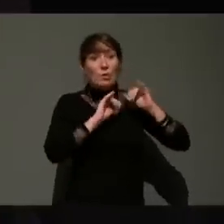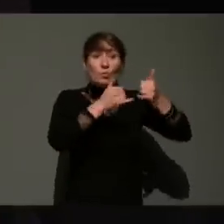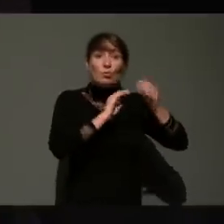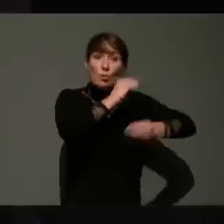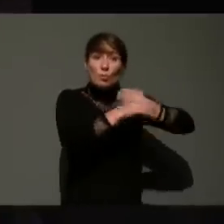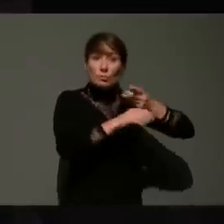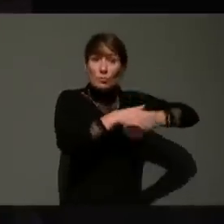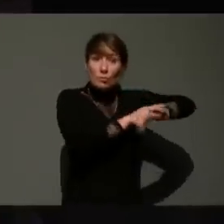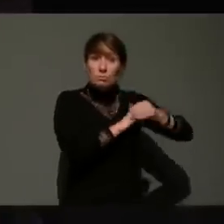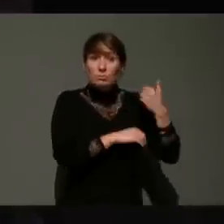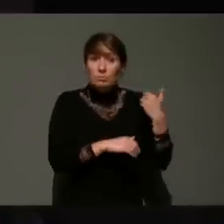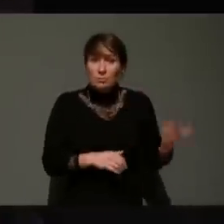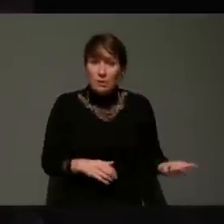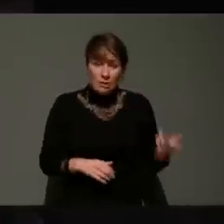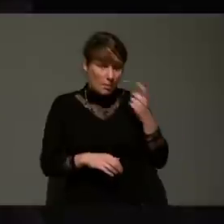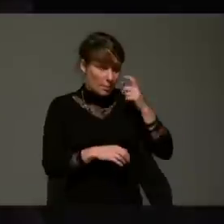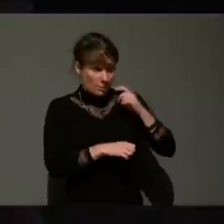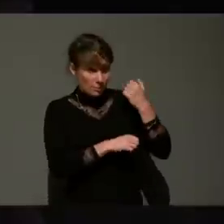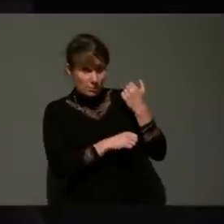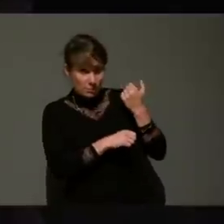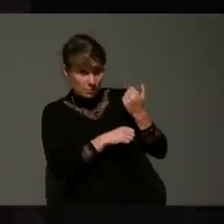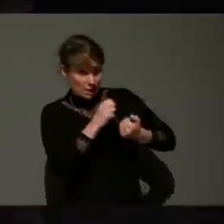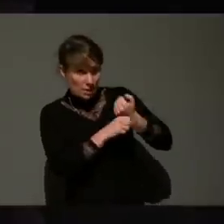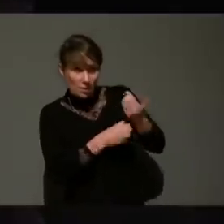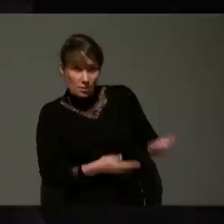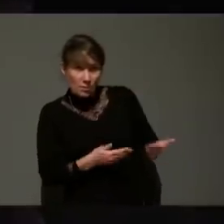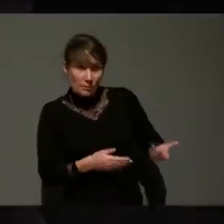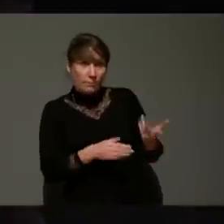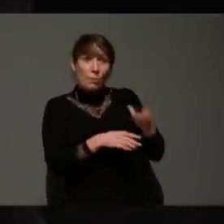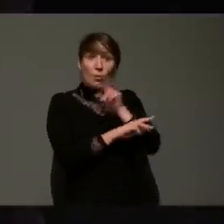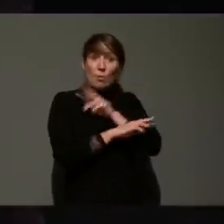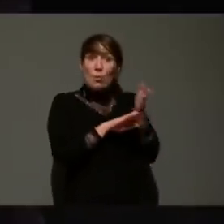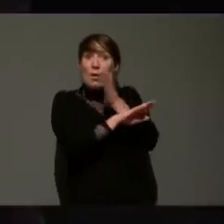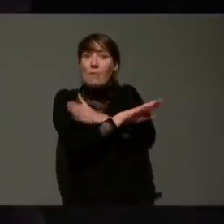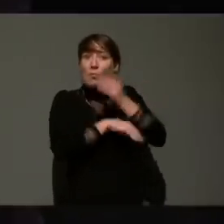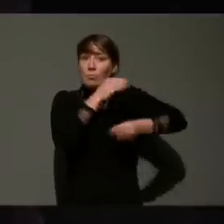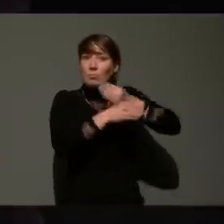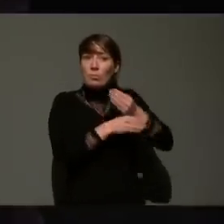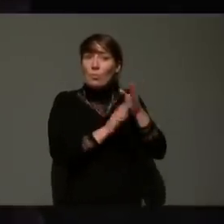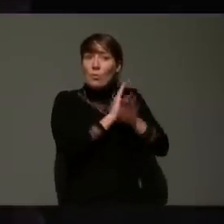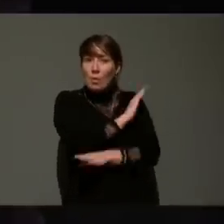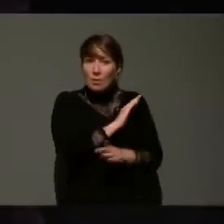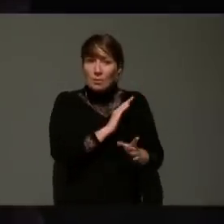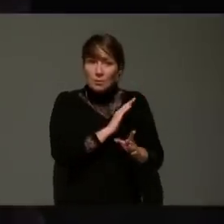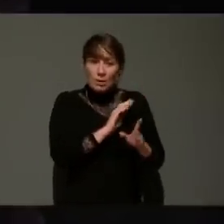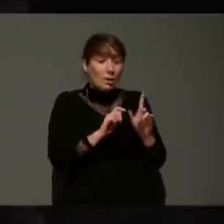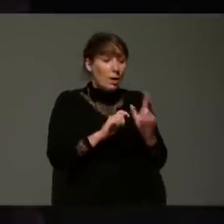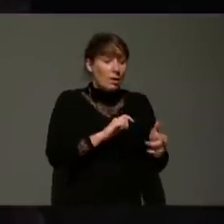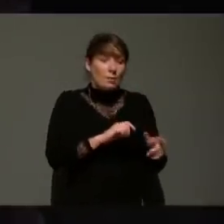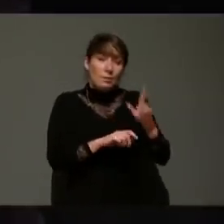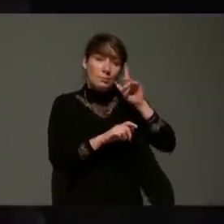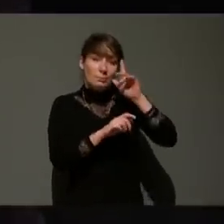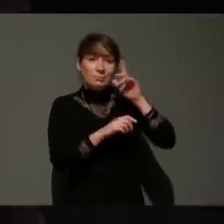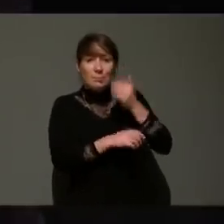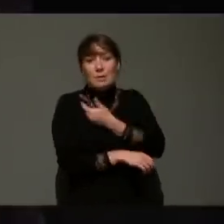très bien que cette année il y a eu moins de repos avant la Coupe du Monde et il y a eu plus de pépins, plus de blessés, alors qu'avant la